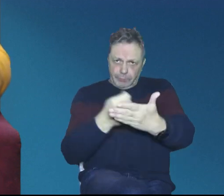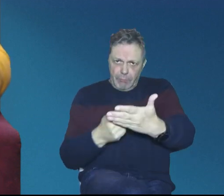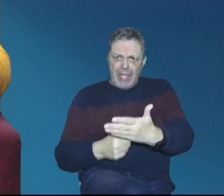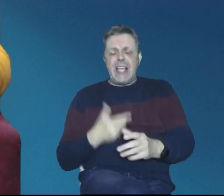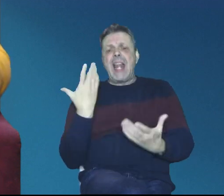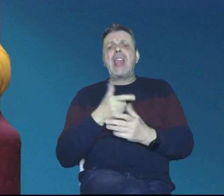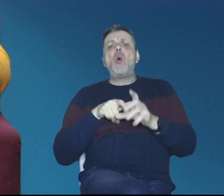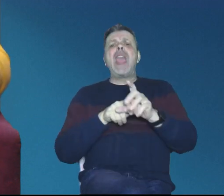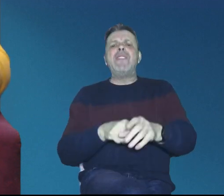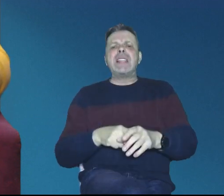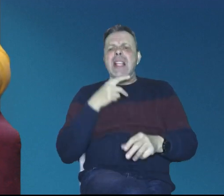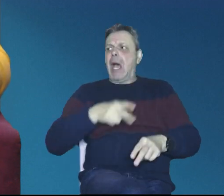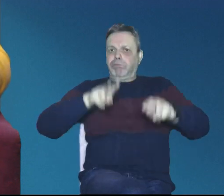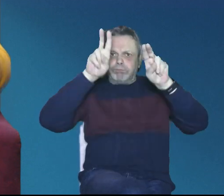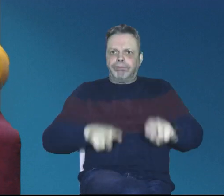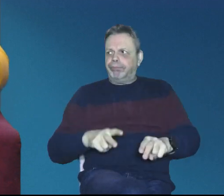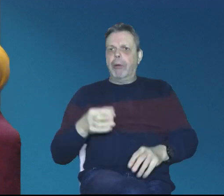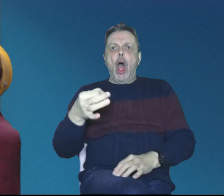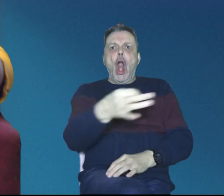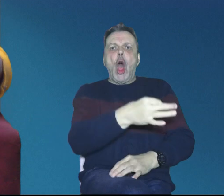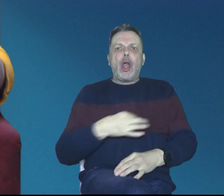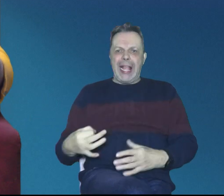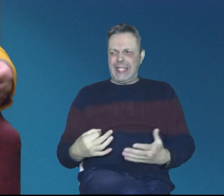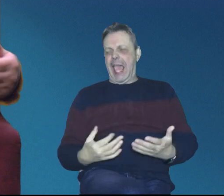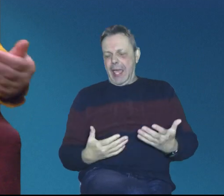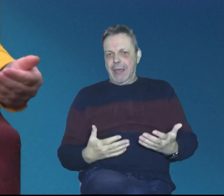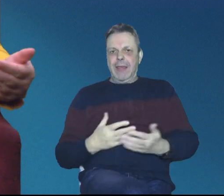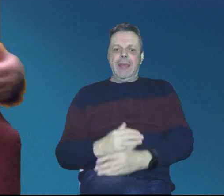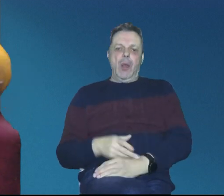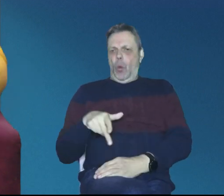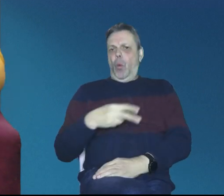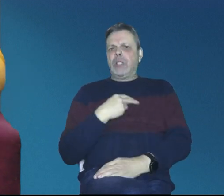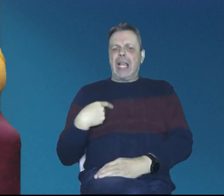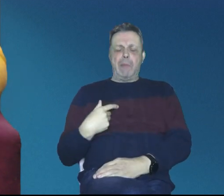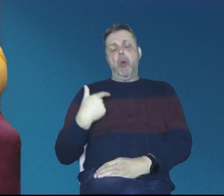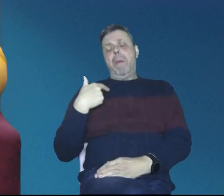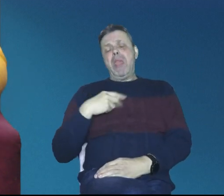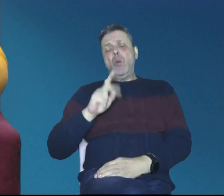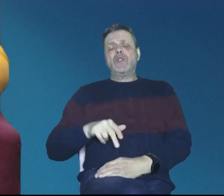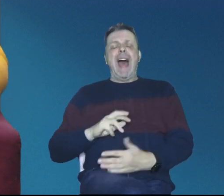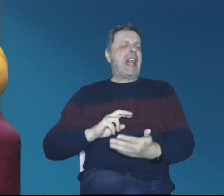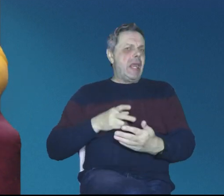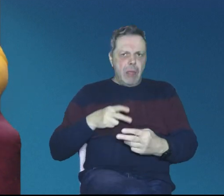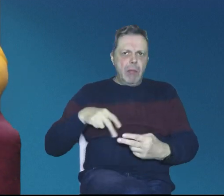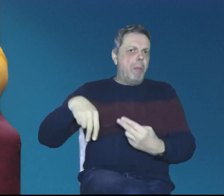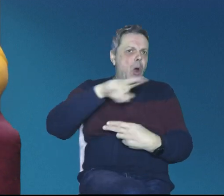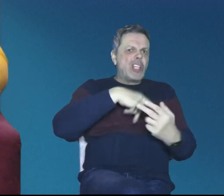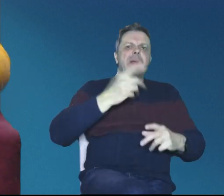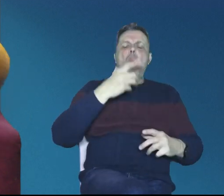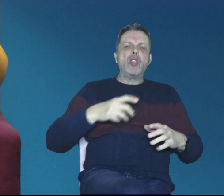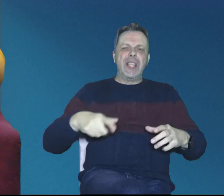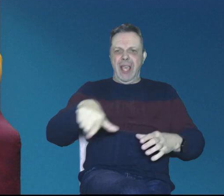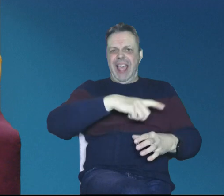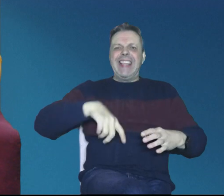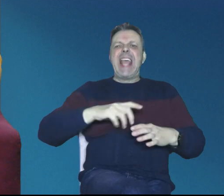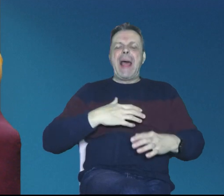scenarij koji je na neki način vezan i uz autentične lokacije kroz koje cijela predstava prolazi. Jer mi naime prolazimo